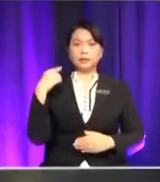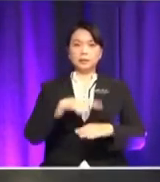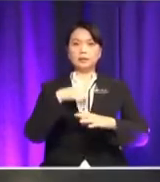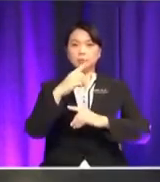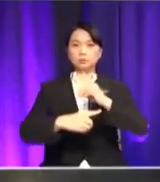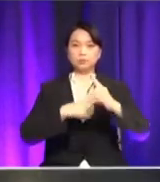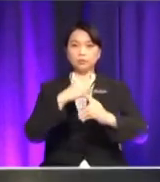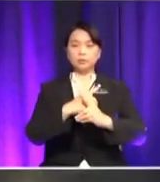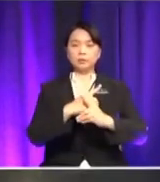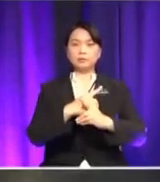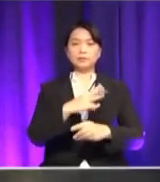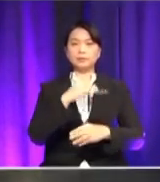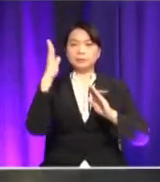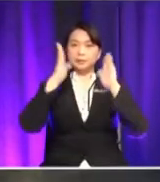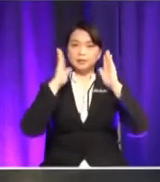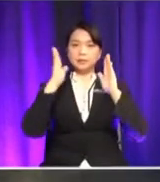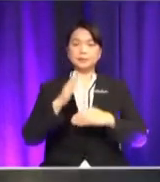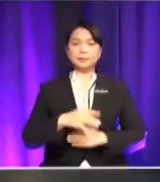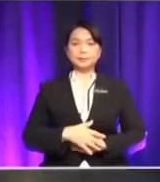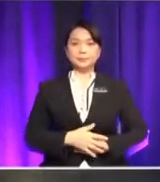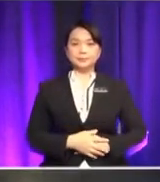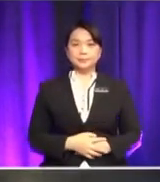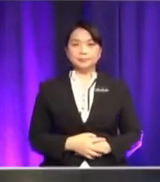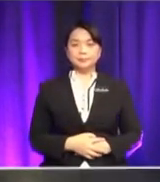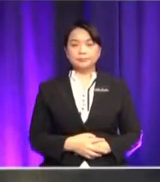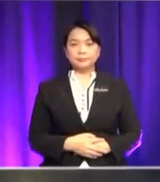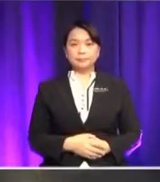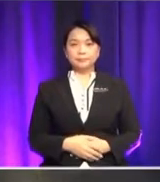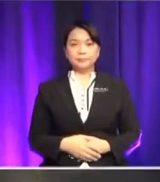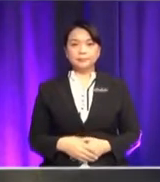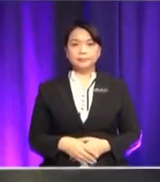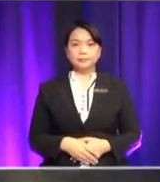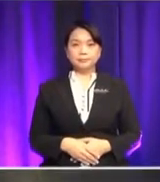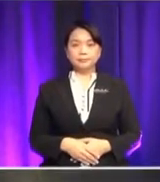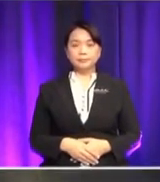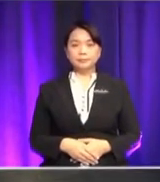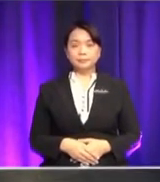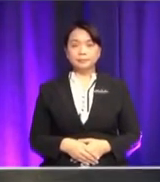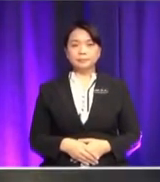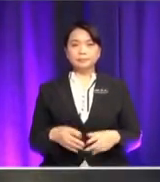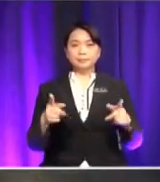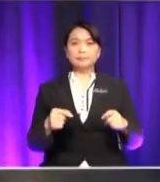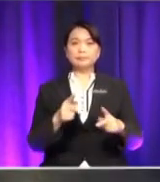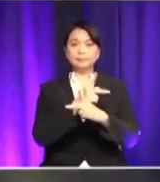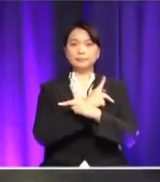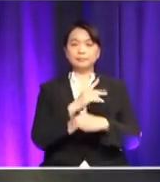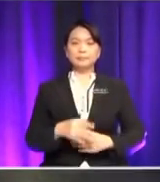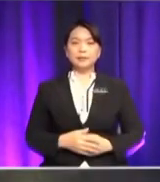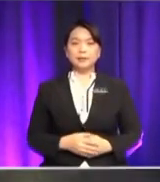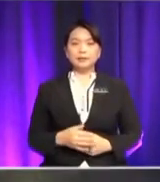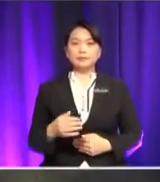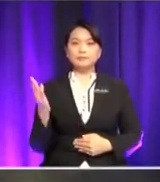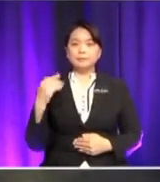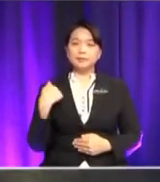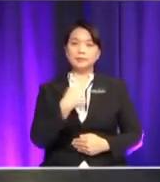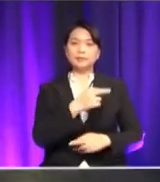termasuk nilai kita negara meski tak mengenakan mempunyai ada curam cheque aku mah curang ombong suruh namanya Oke terima kasih dengan desain ini jadi